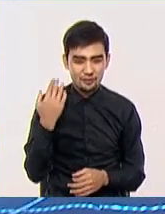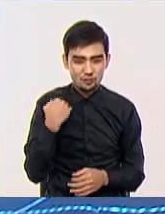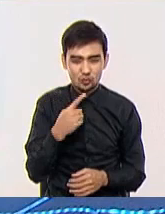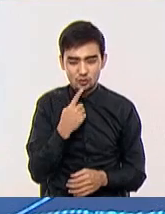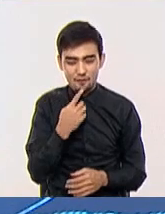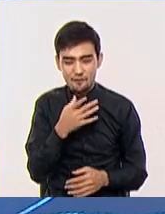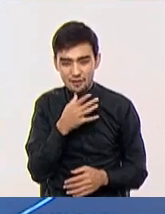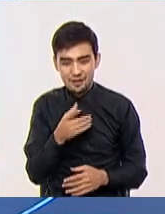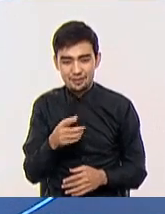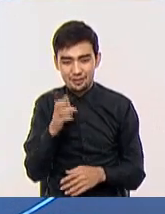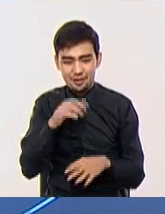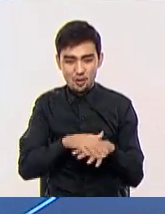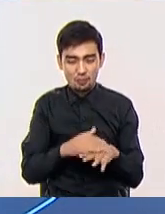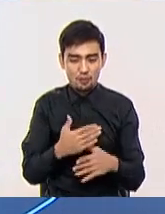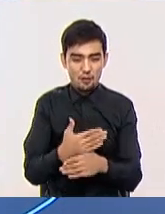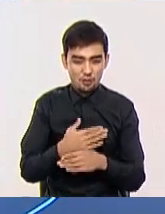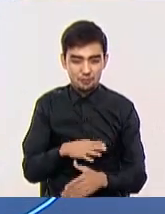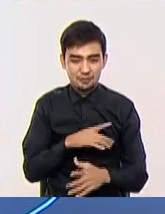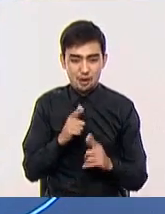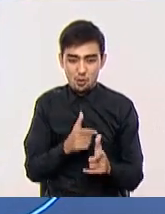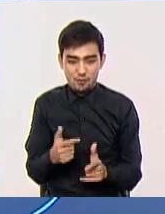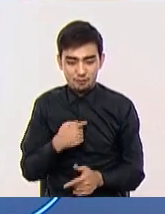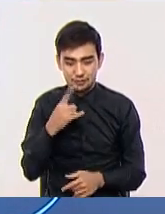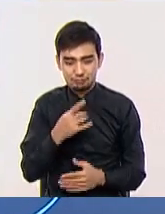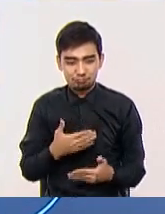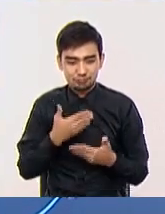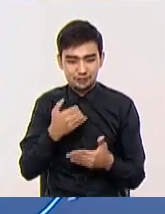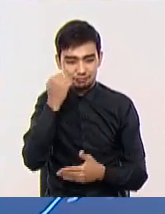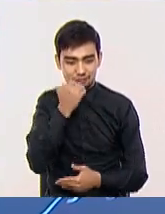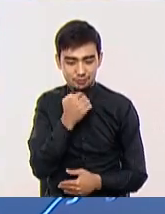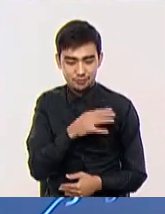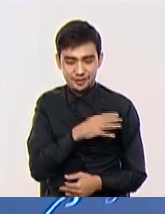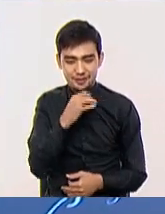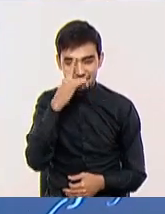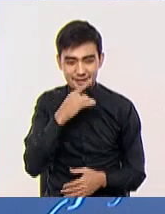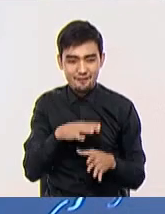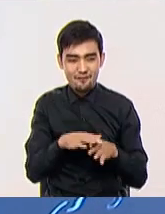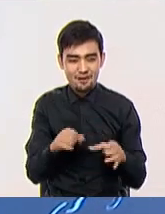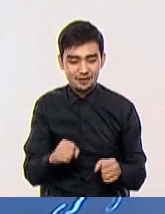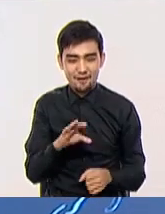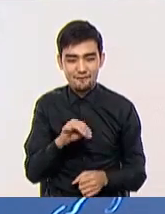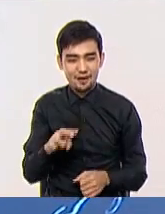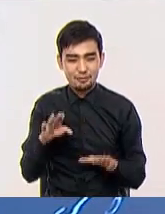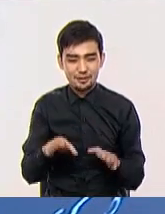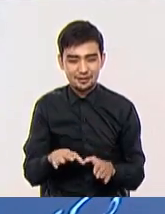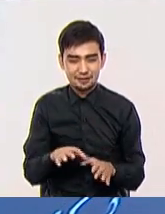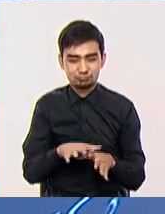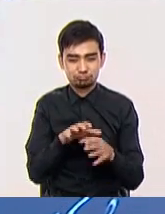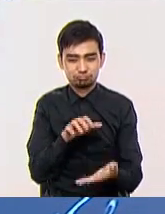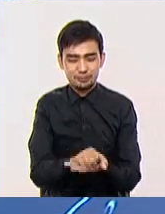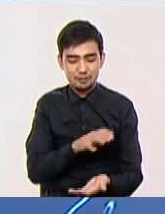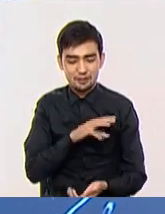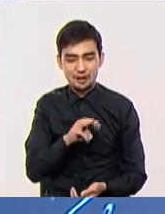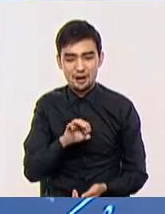кезеңде елге қолдау көрсетуге әзірлік білдірген үшін алғыс айтты. Айта кетсек, Қазақстан билігі Ауғанстанды бағындырған